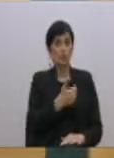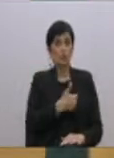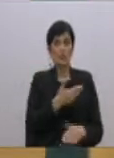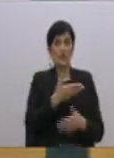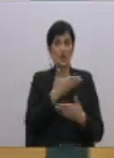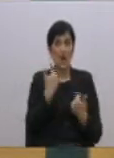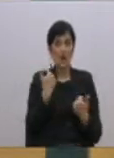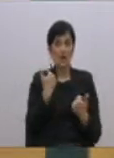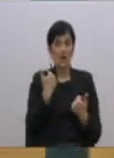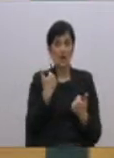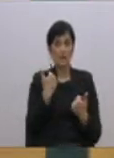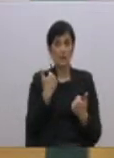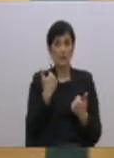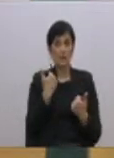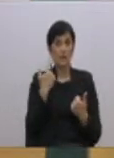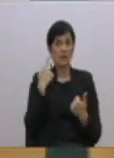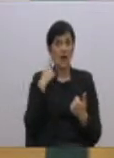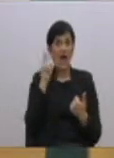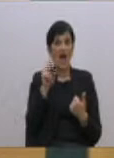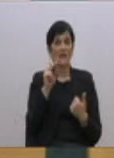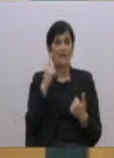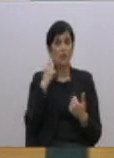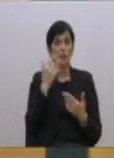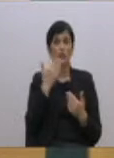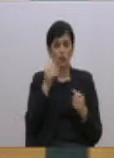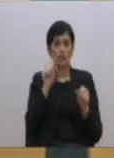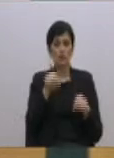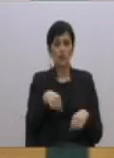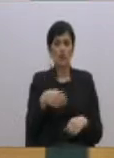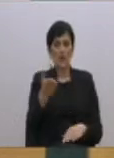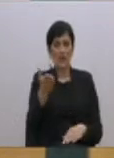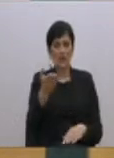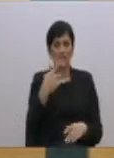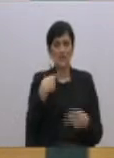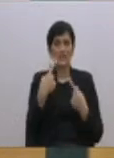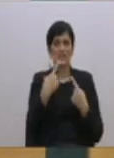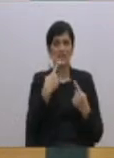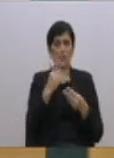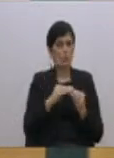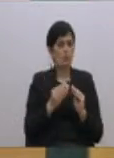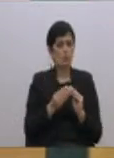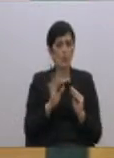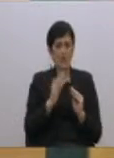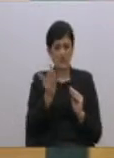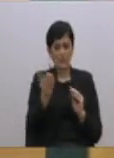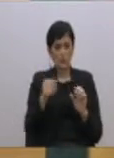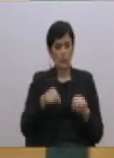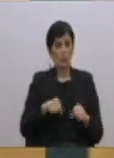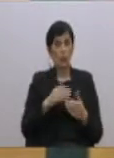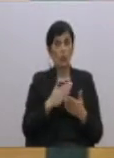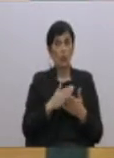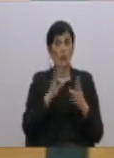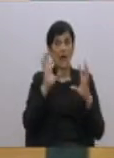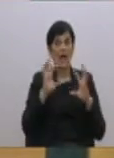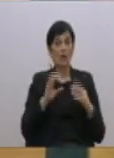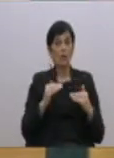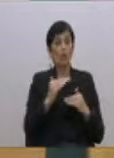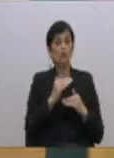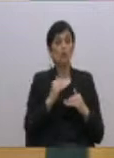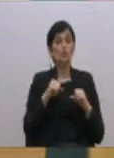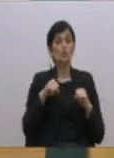გაქვთ, კი ბატონო, შეგიძლიათ რა თქმა უნდა ისაუბროთ, პრობლემა კი არ არის თქვენი უფლება,